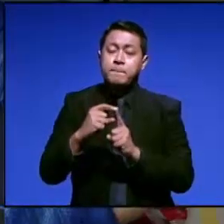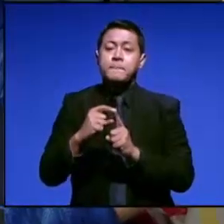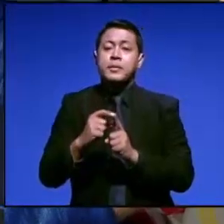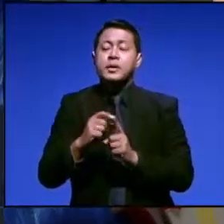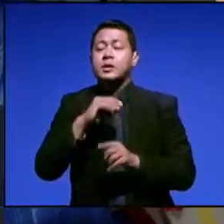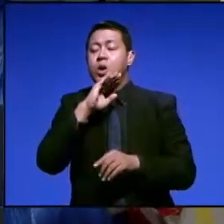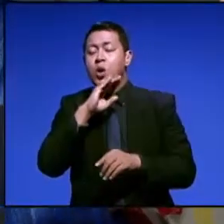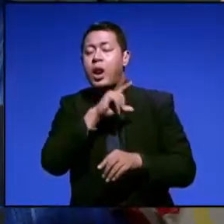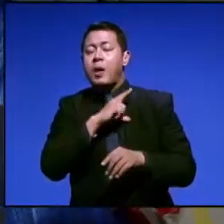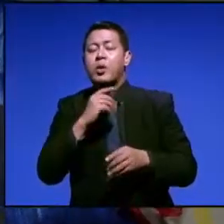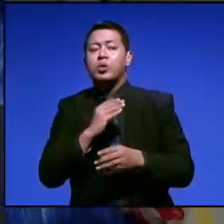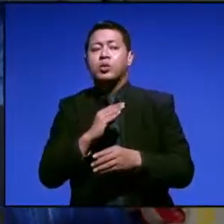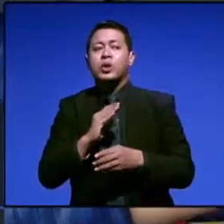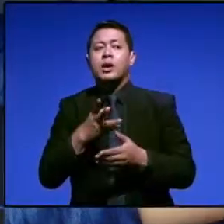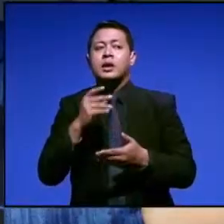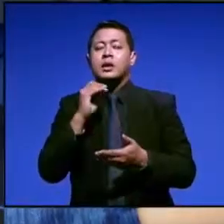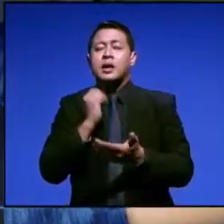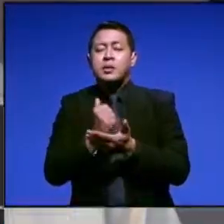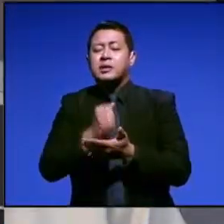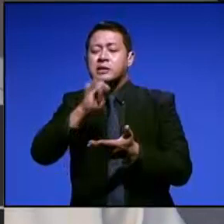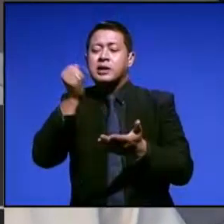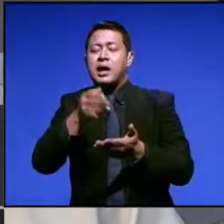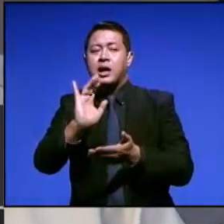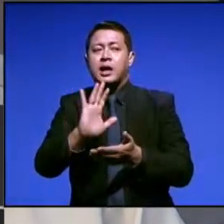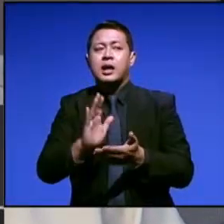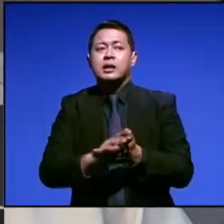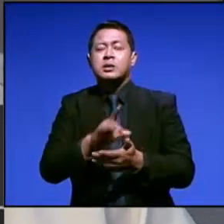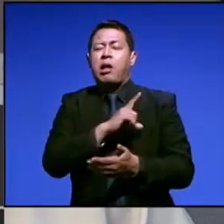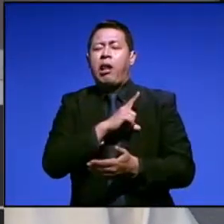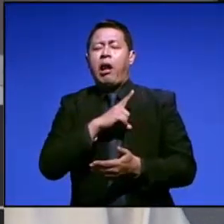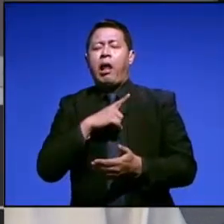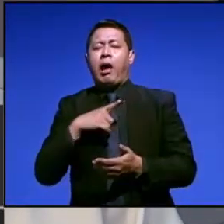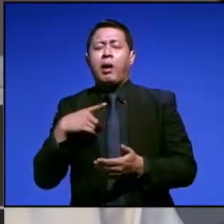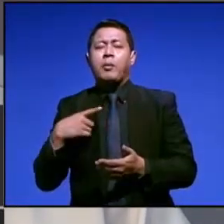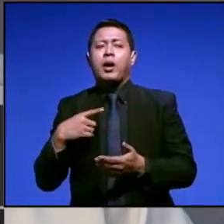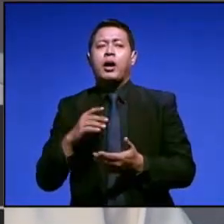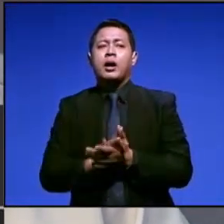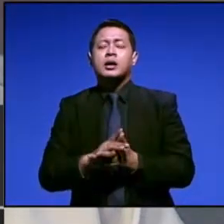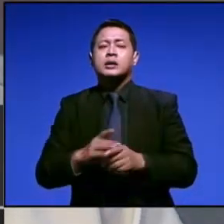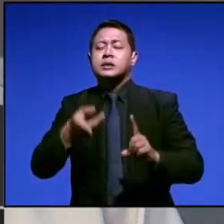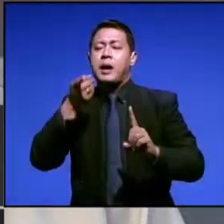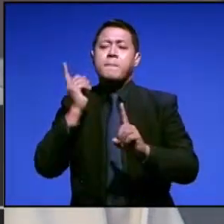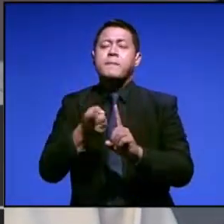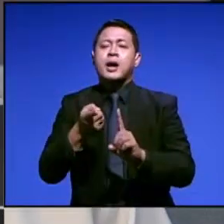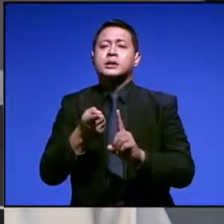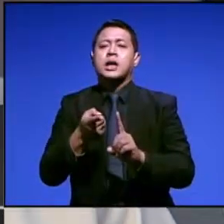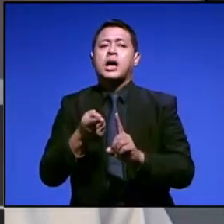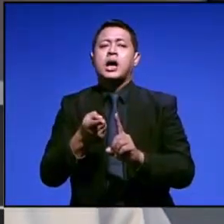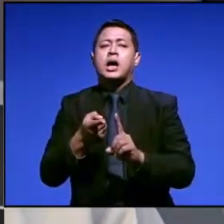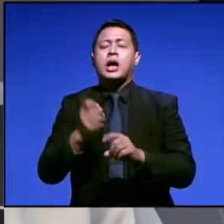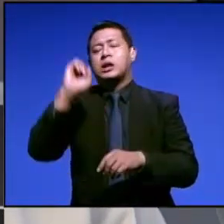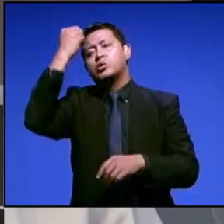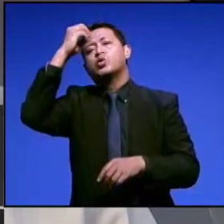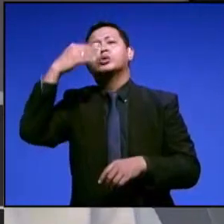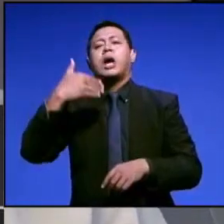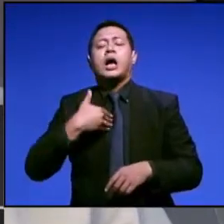biar lama nunggu nggak apa-apa, yang penting nggak kena tilang. Sebetulnya sih kelamaan. Kalau misalkan saya paksa nanti malah ribet